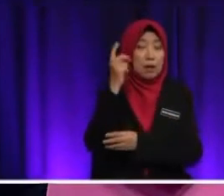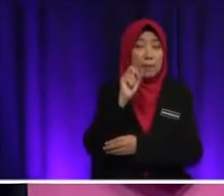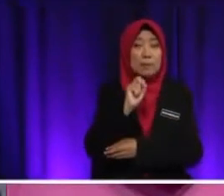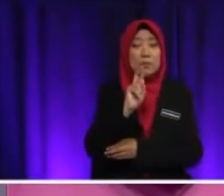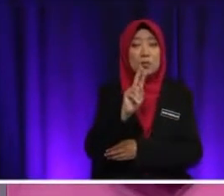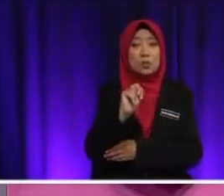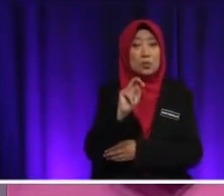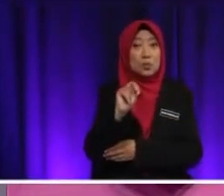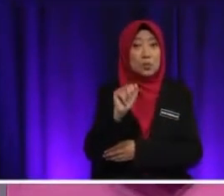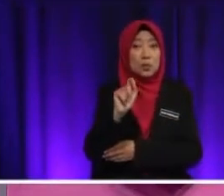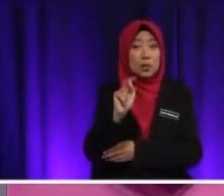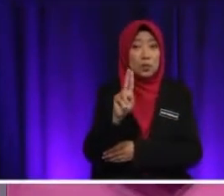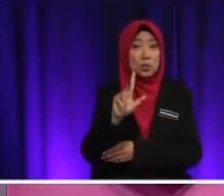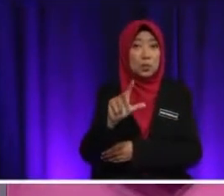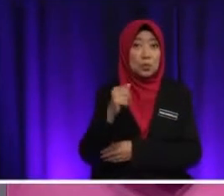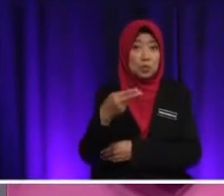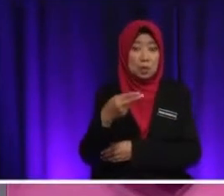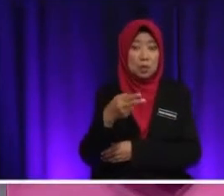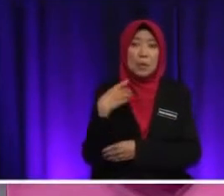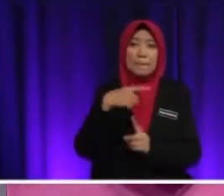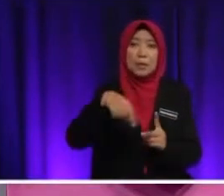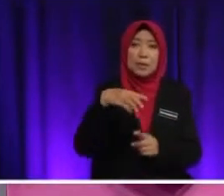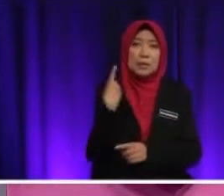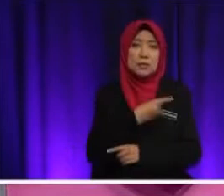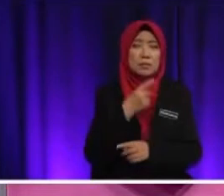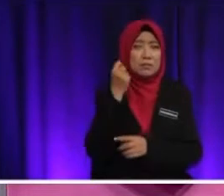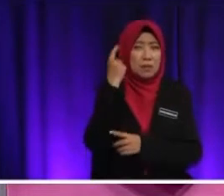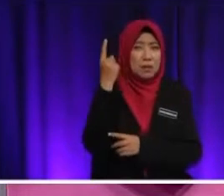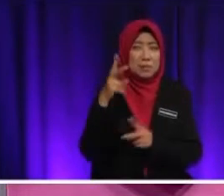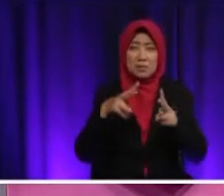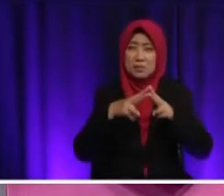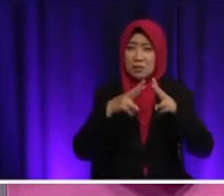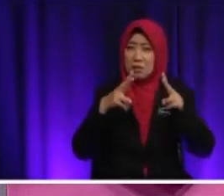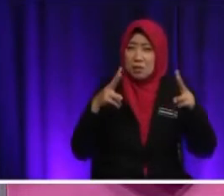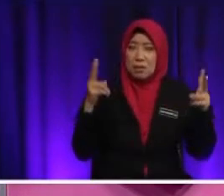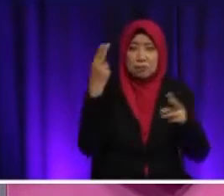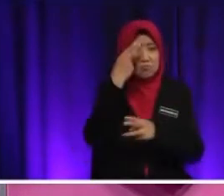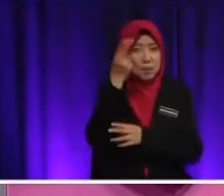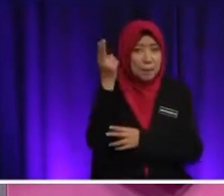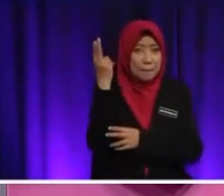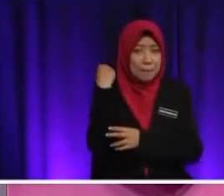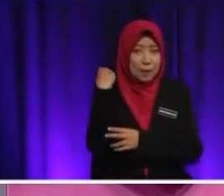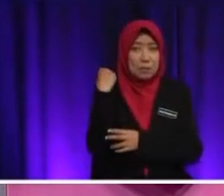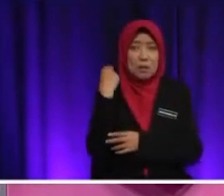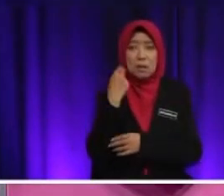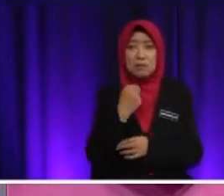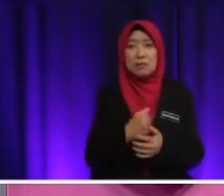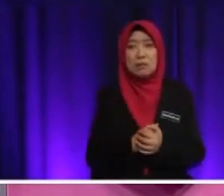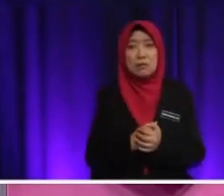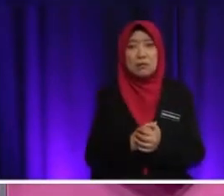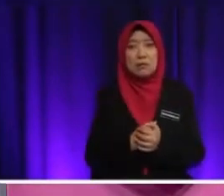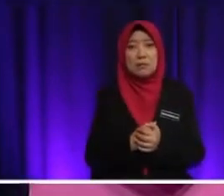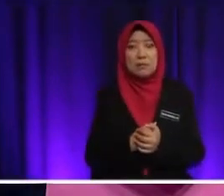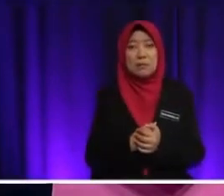Bila kita faham tentang sunnatullah yang maha dahsyat, kata Haziq tu amat-amat dahsyat. Haziq bukan selambau tu kan, kita fikir sikit lah nama